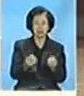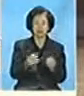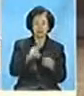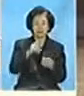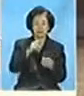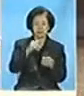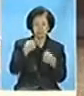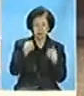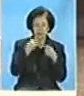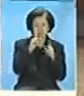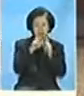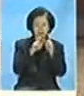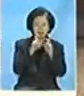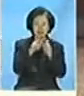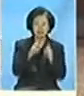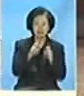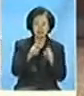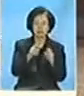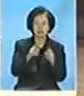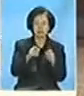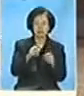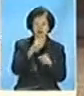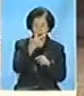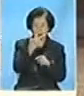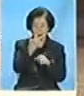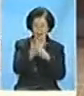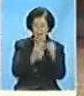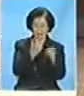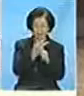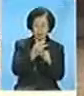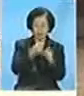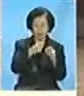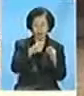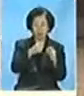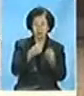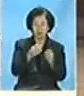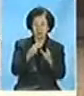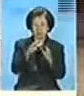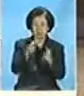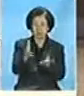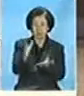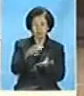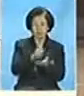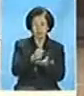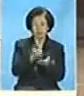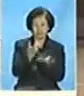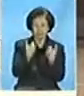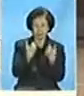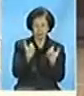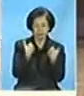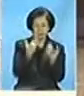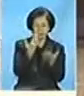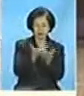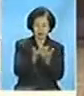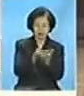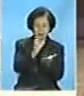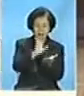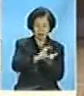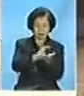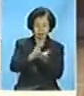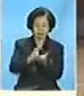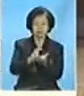งกระทู้หมู่จนกระทั่ง3ปีถัดมาเราได้งบประมาณสนับสนุนในการที่จะดูแลหมู่บ้